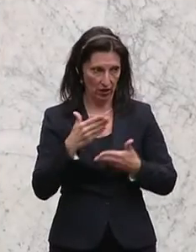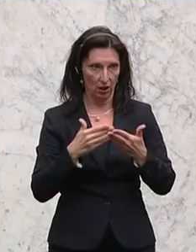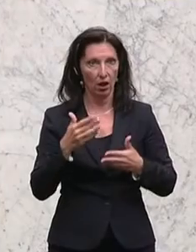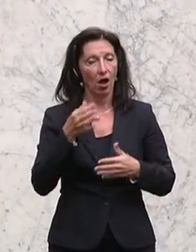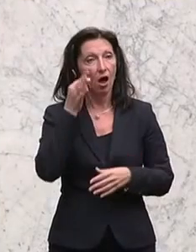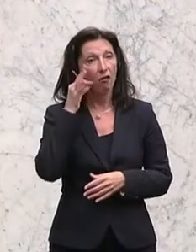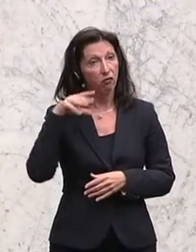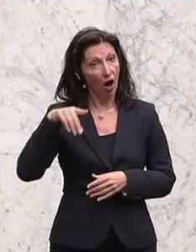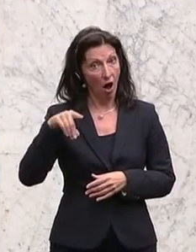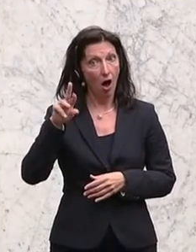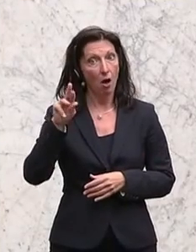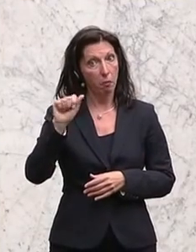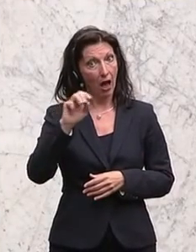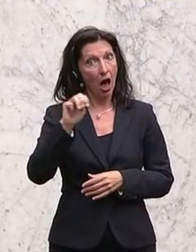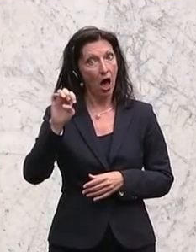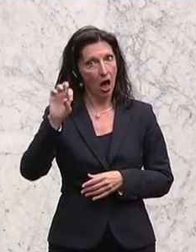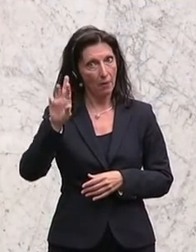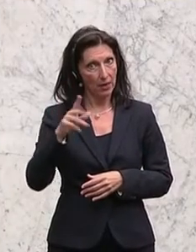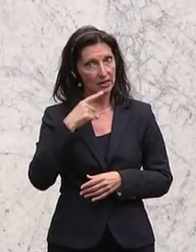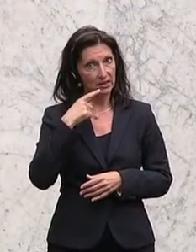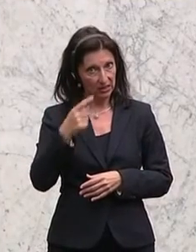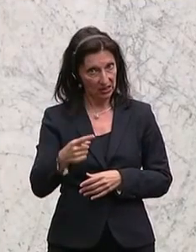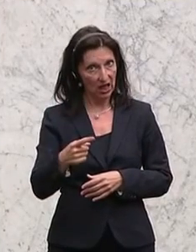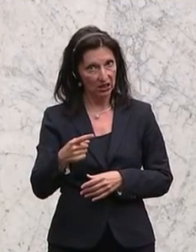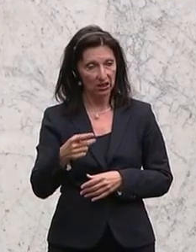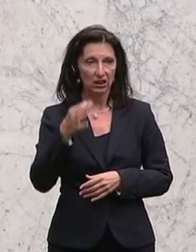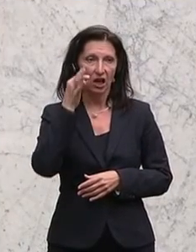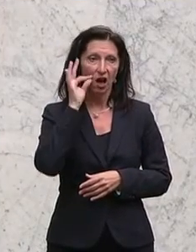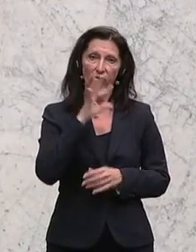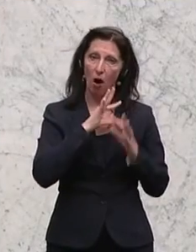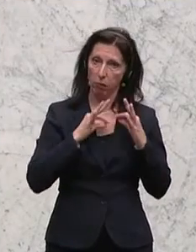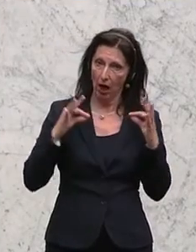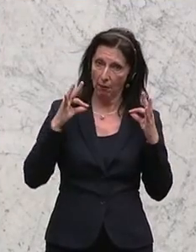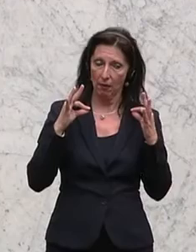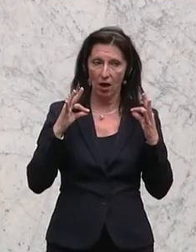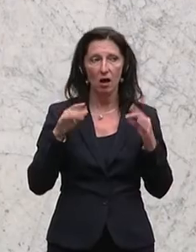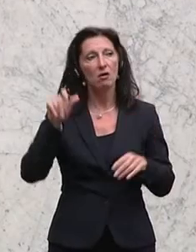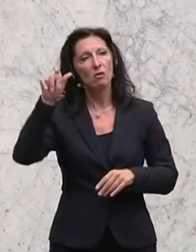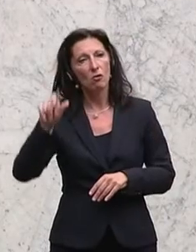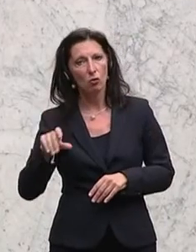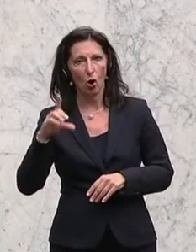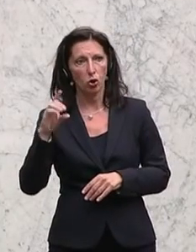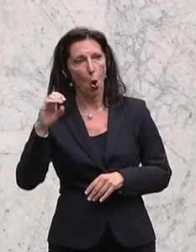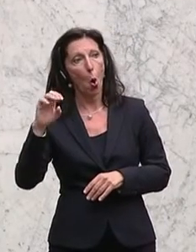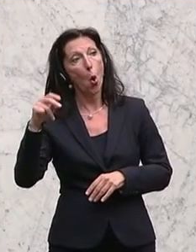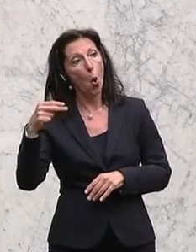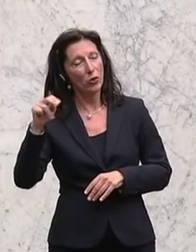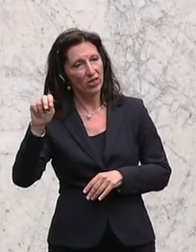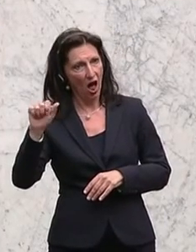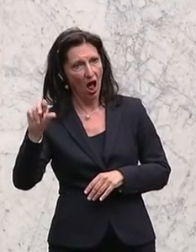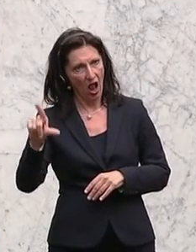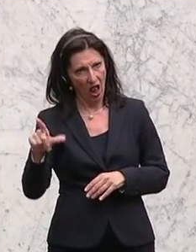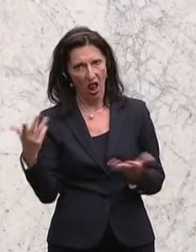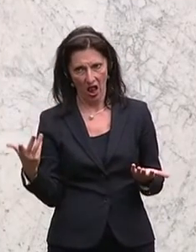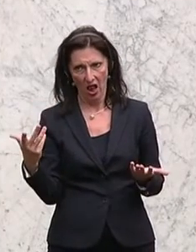Brammer. Gut, dass Barbara Brammer und Johanna Donal heute nicht mitansehen müssen, dass die